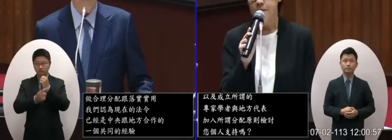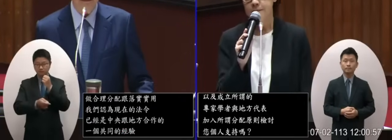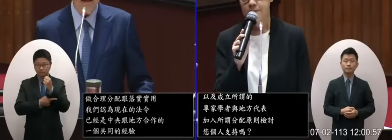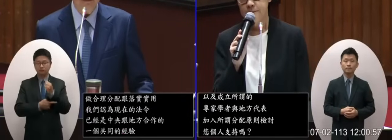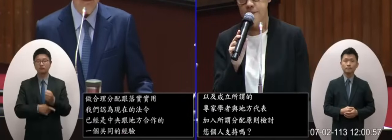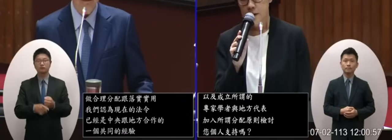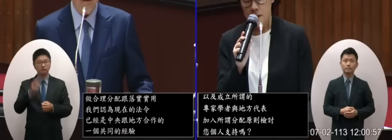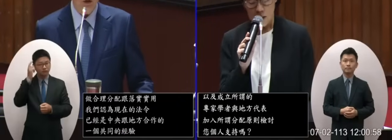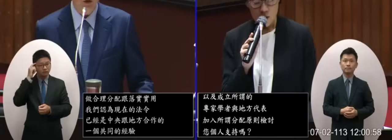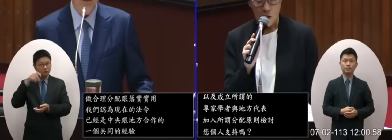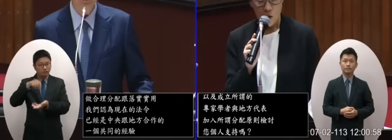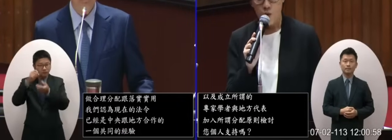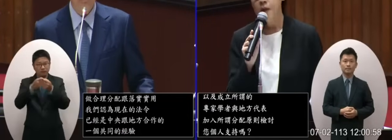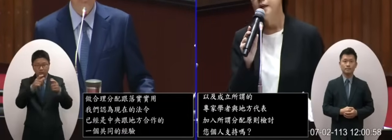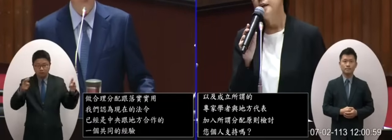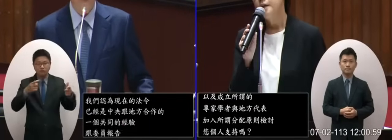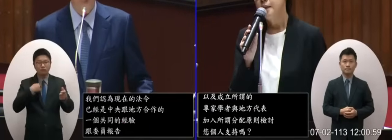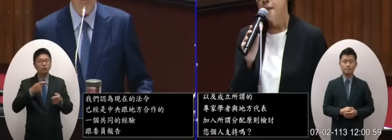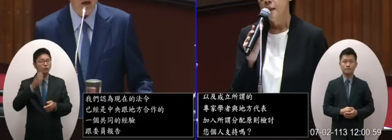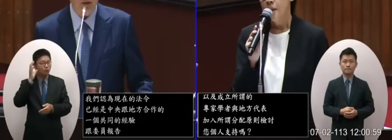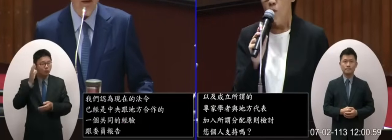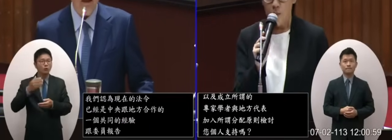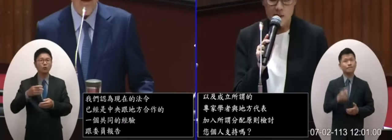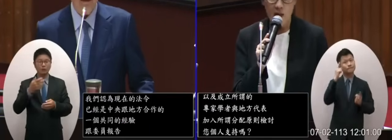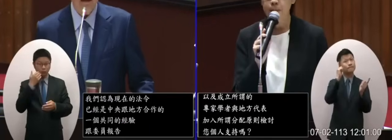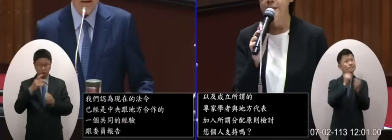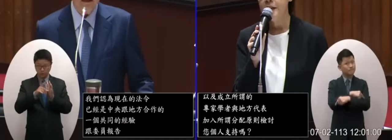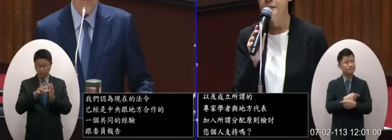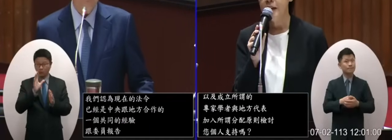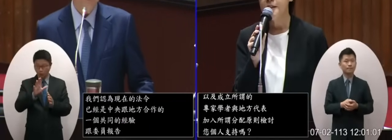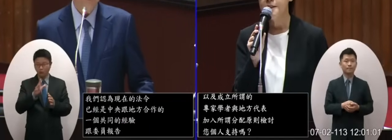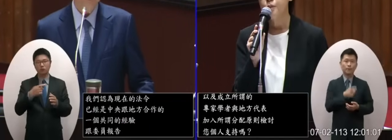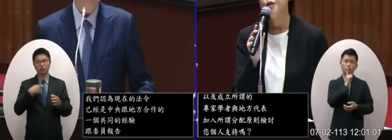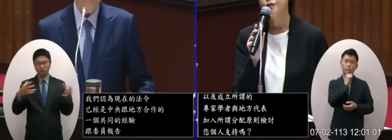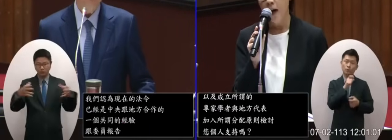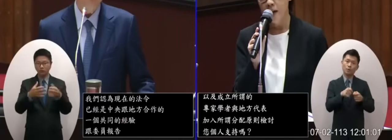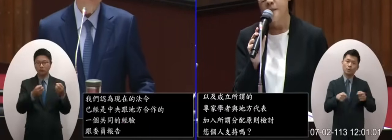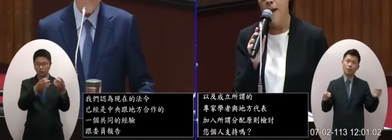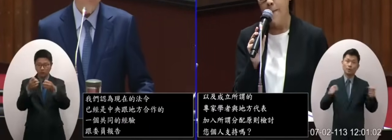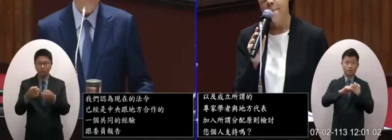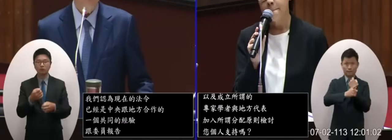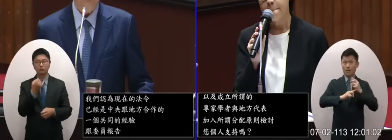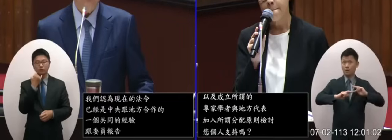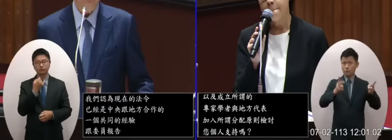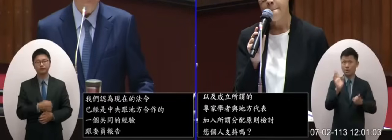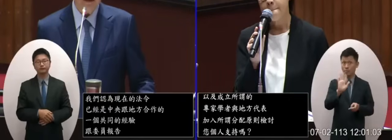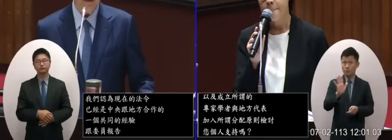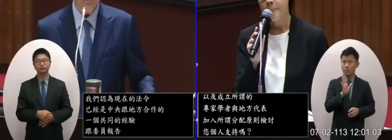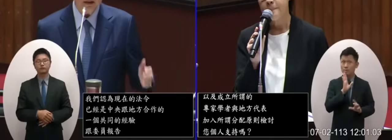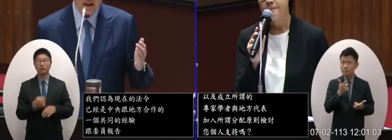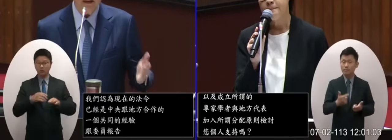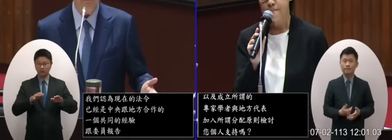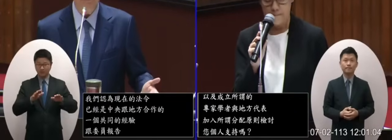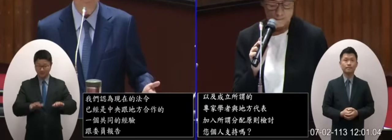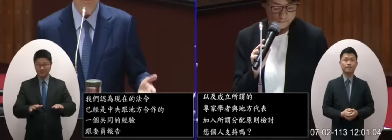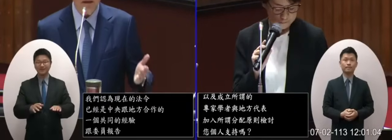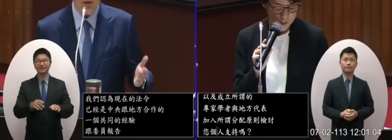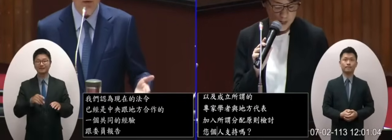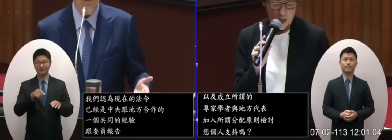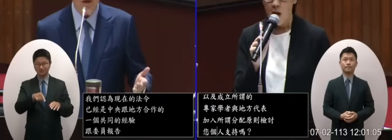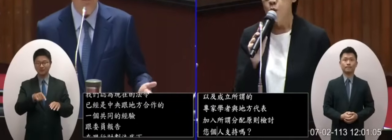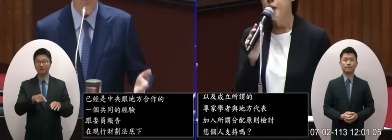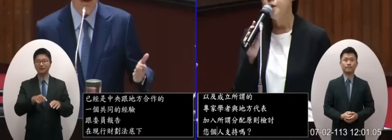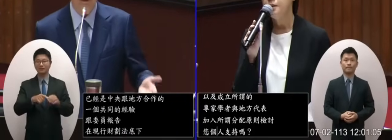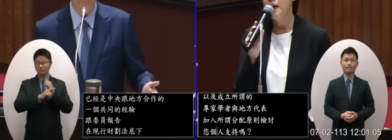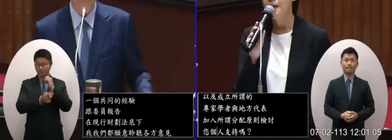听各方的意见，那有机会可以共同的讨论。 我们讲了半天，你还是不修法，是吗？ 我们现在就是现行的版本